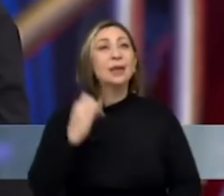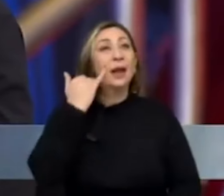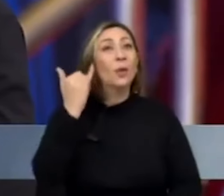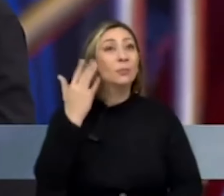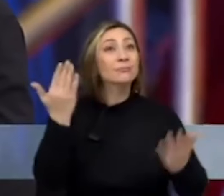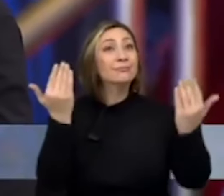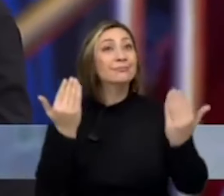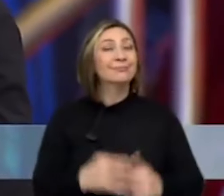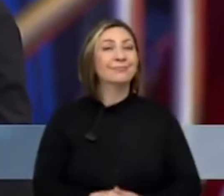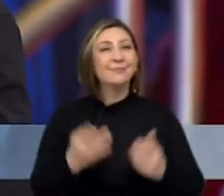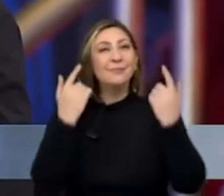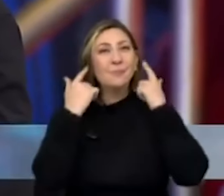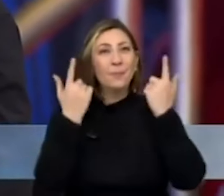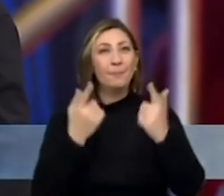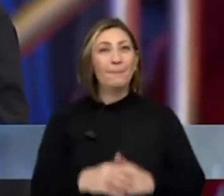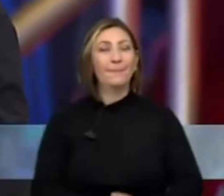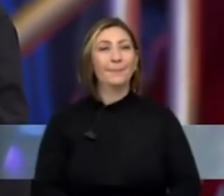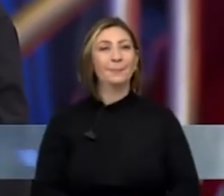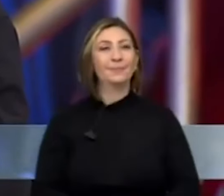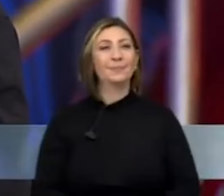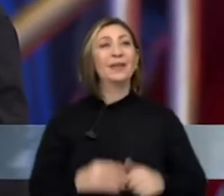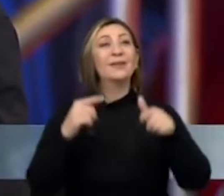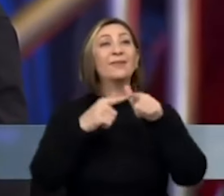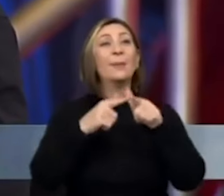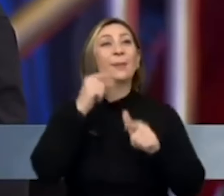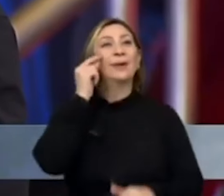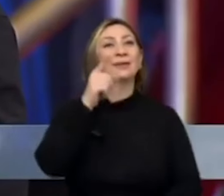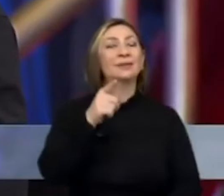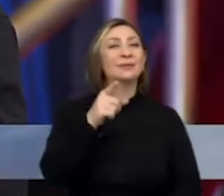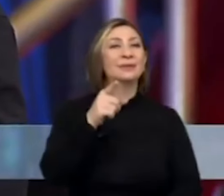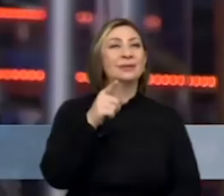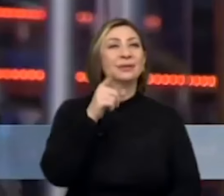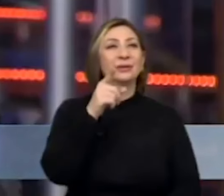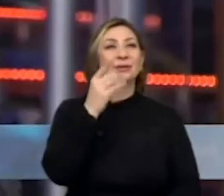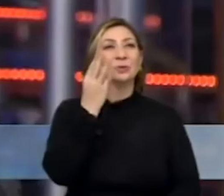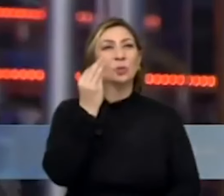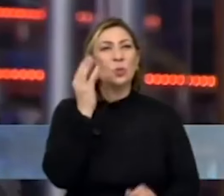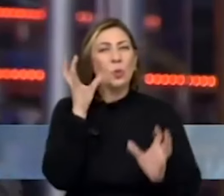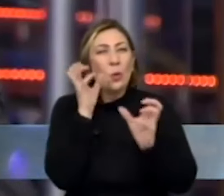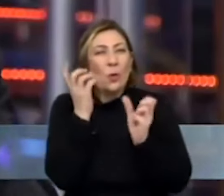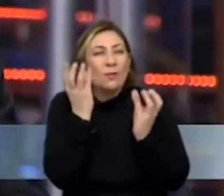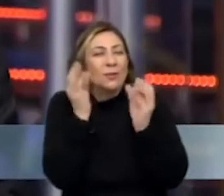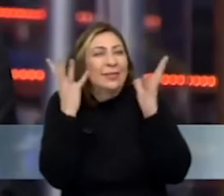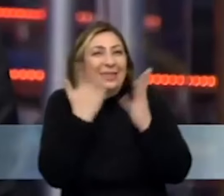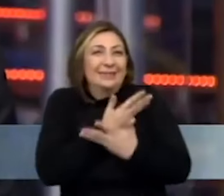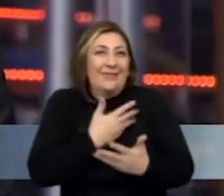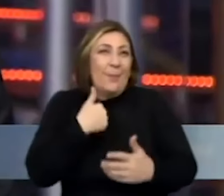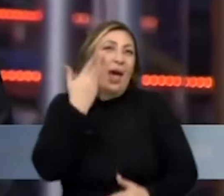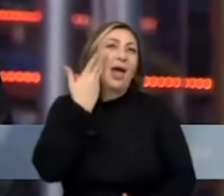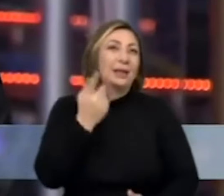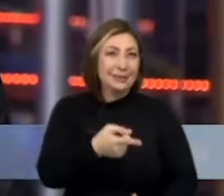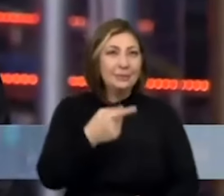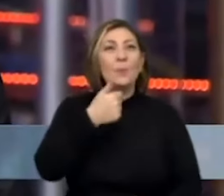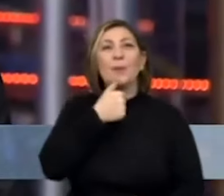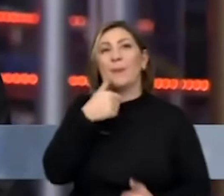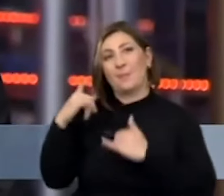Alo. Alo. Buyurun alo. Serman Bey, sizin çok koyu bir hayranınızım. İlk önce onu söyleyeyim. Babam